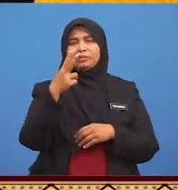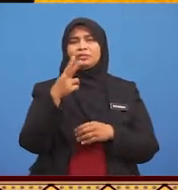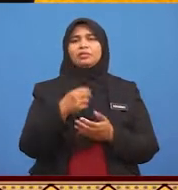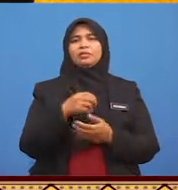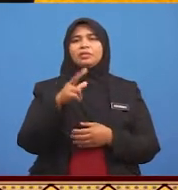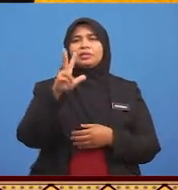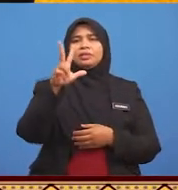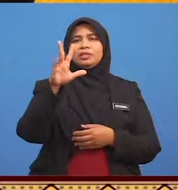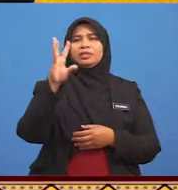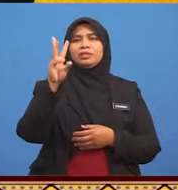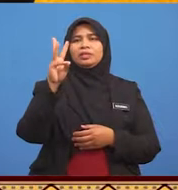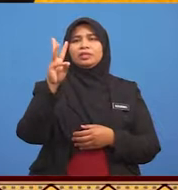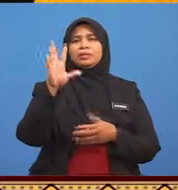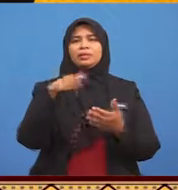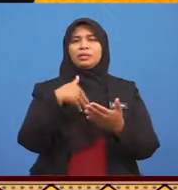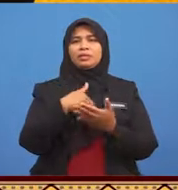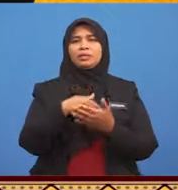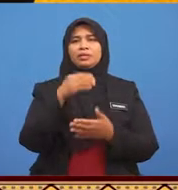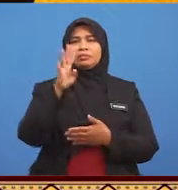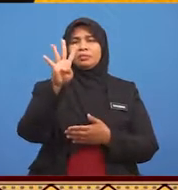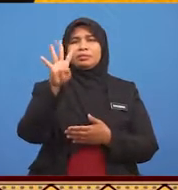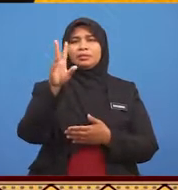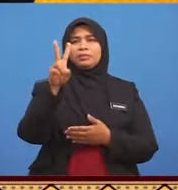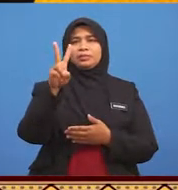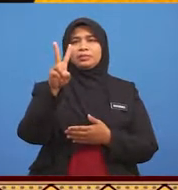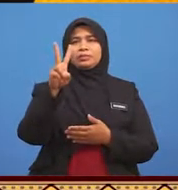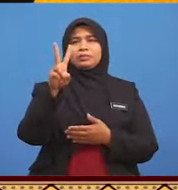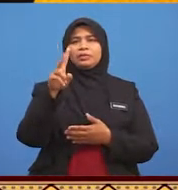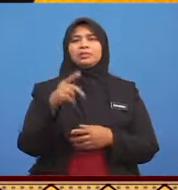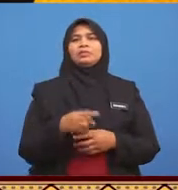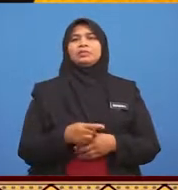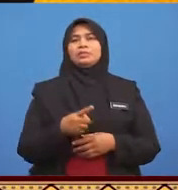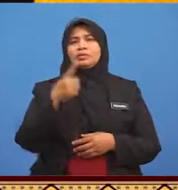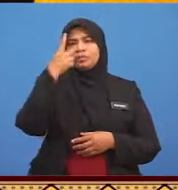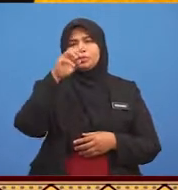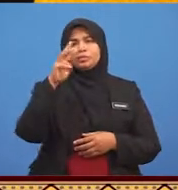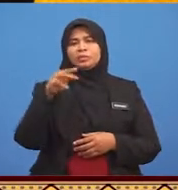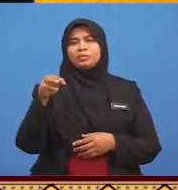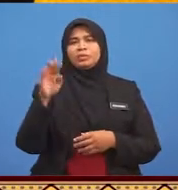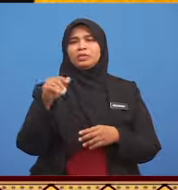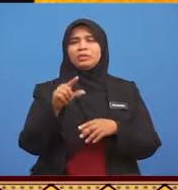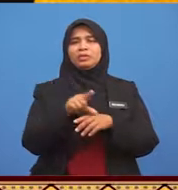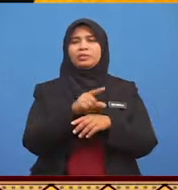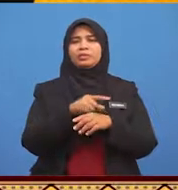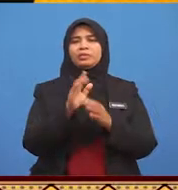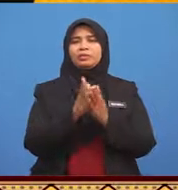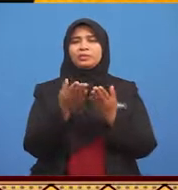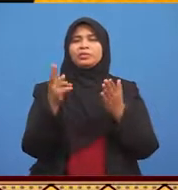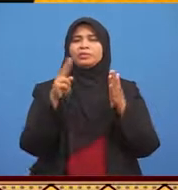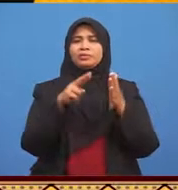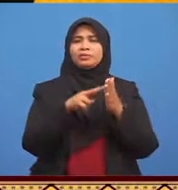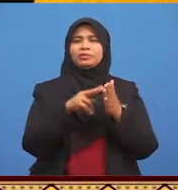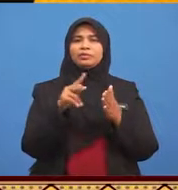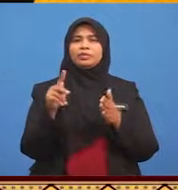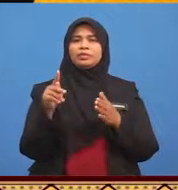surat 36 hingga 42. Manakala bagi murid-murid yang mempunyai buku rujukan pula, sila